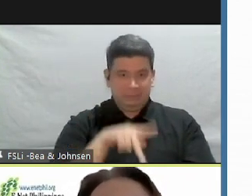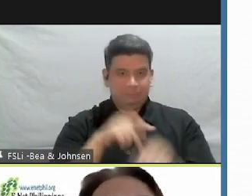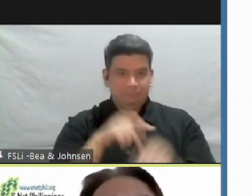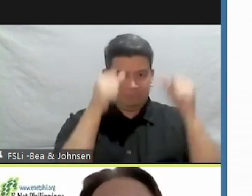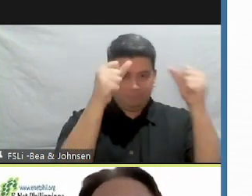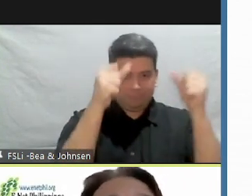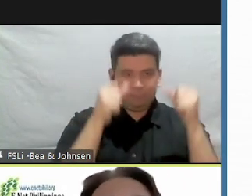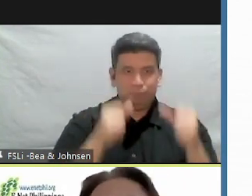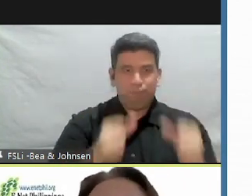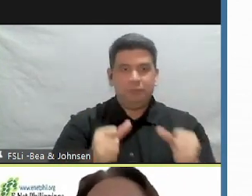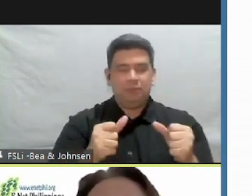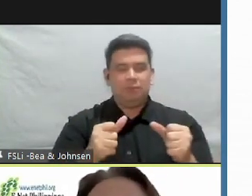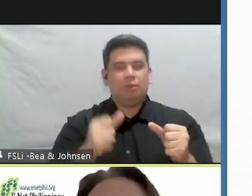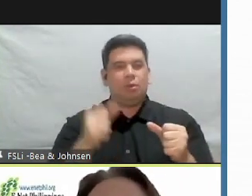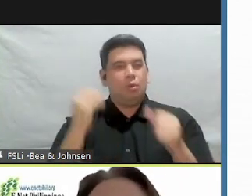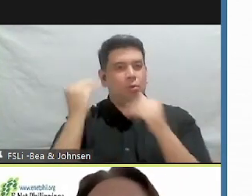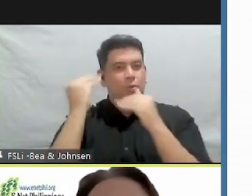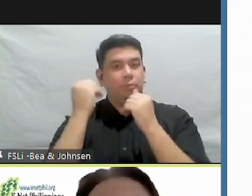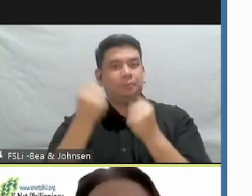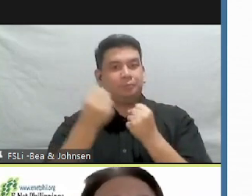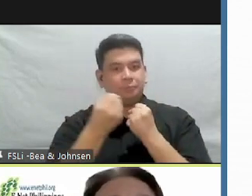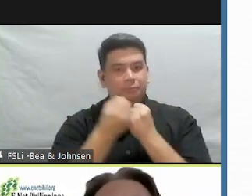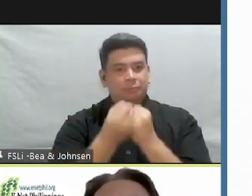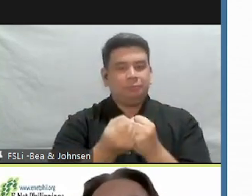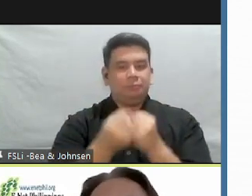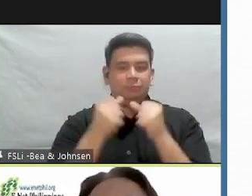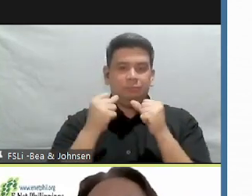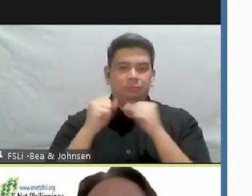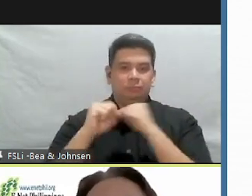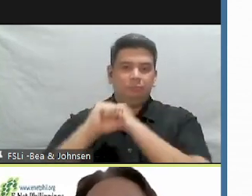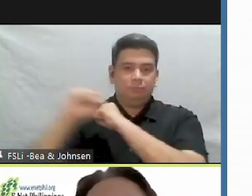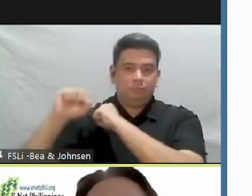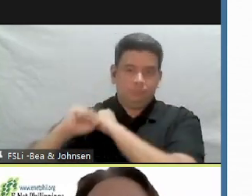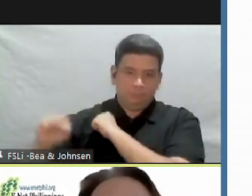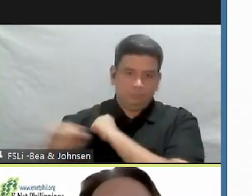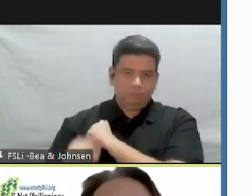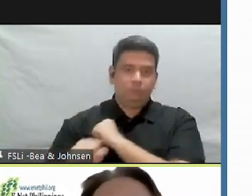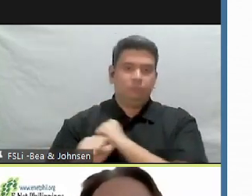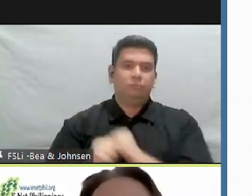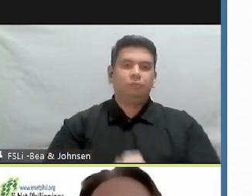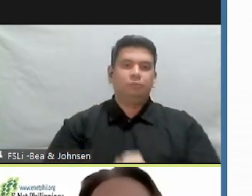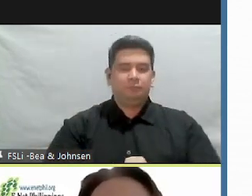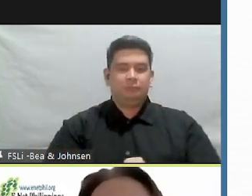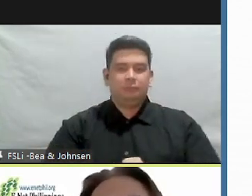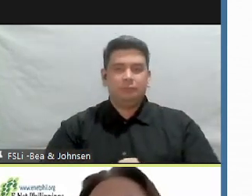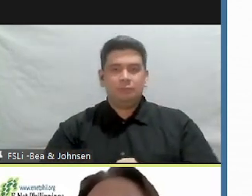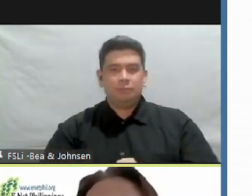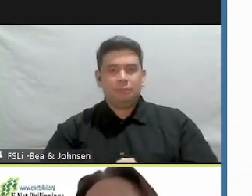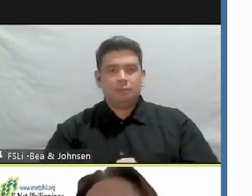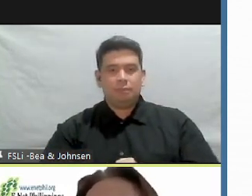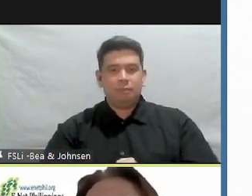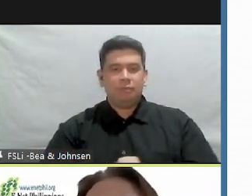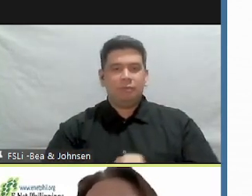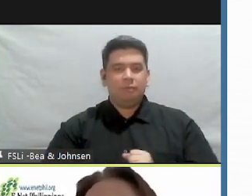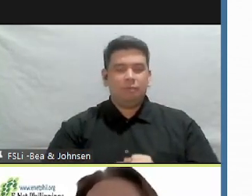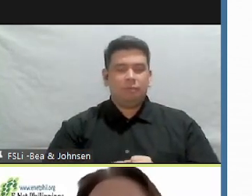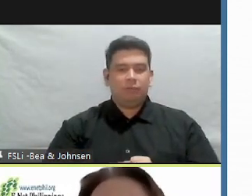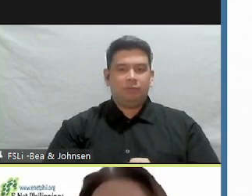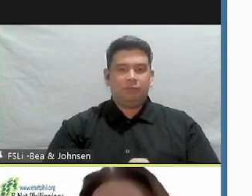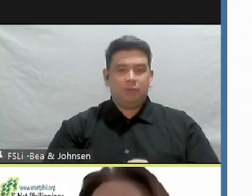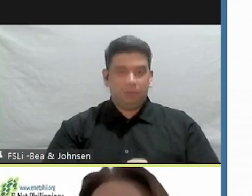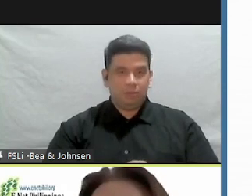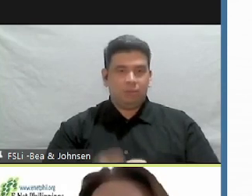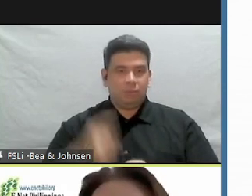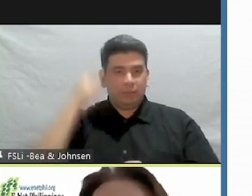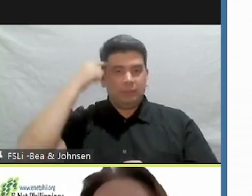sana makatulong pa iyan, no, sa promosyon ng MTBMLE at sa pagtataguyod ng ating advokasya.